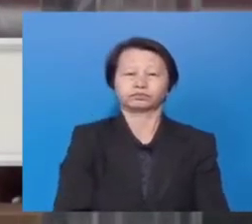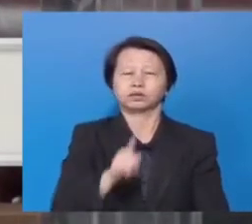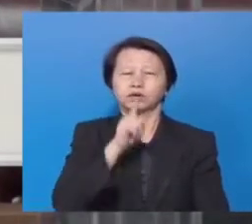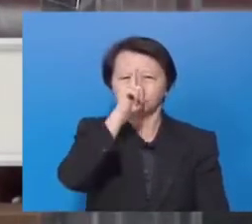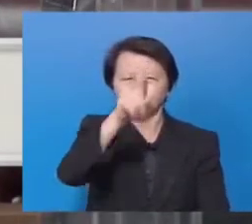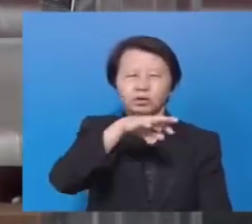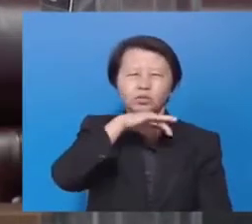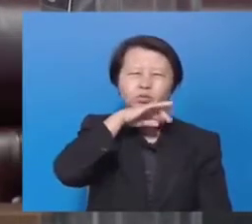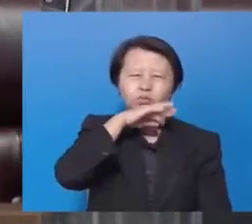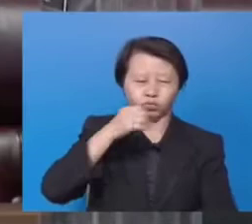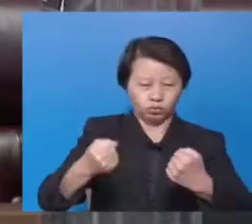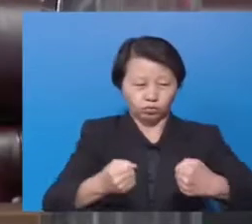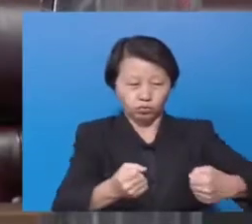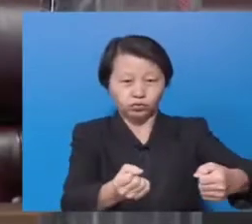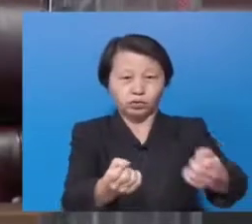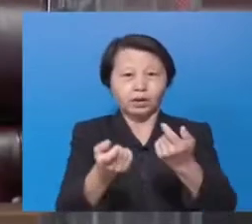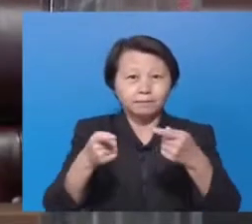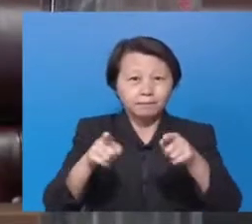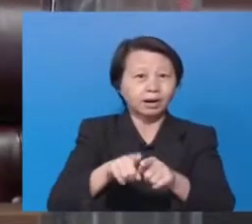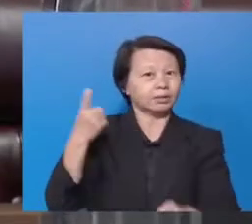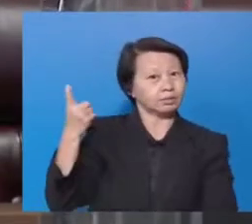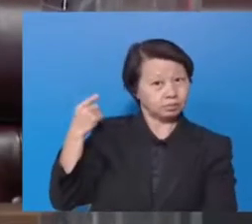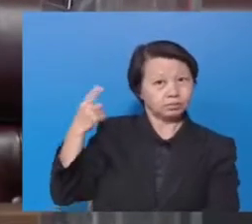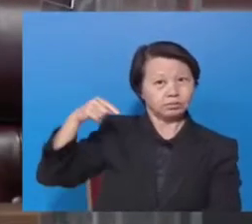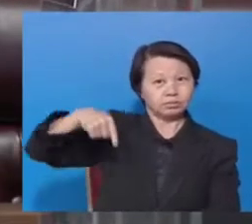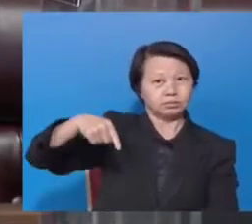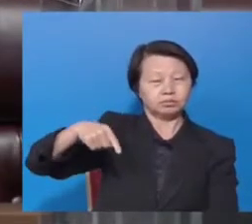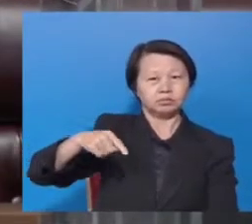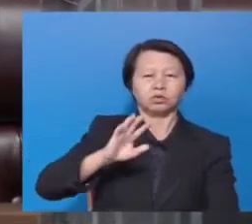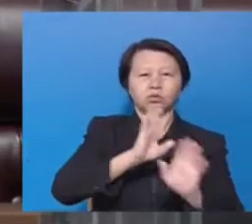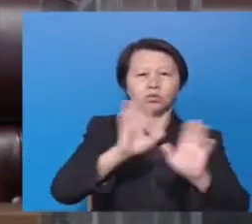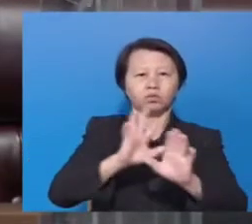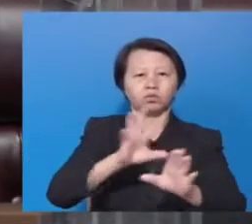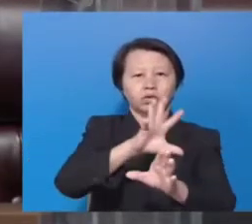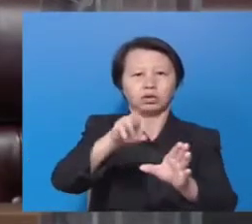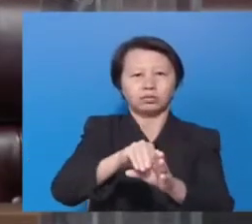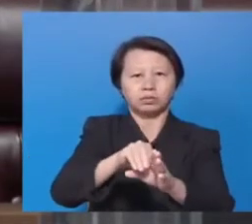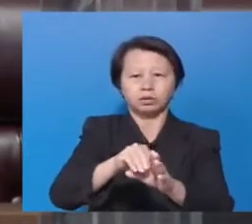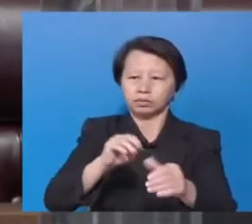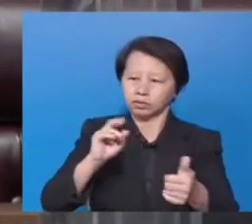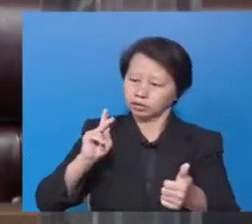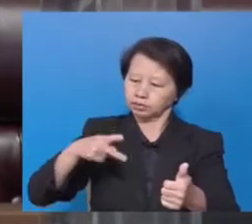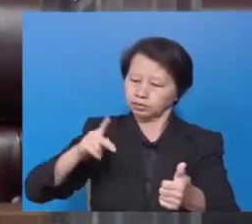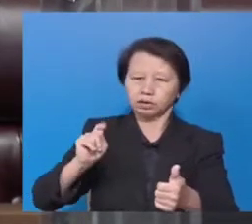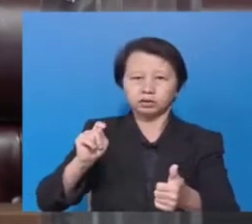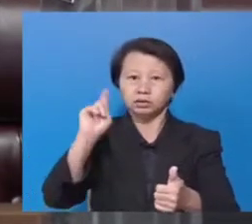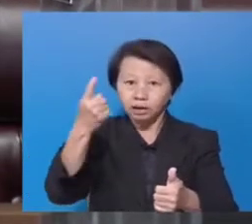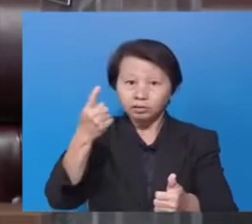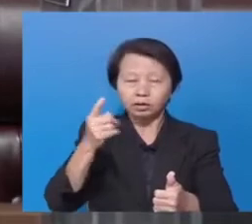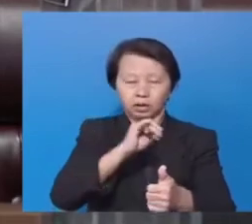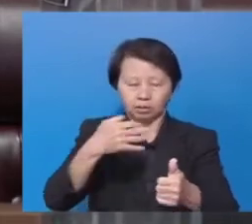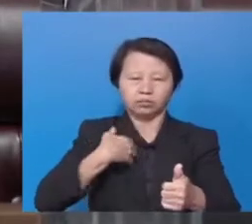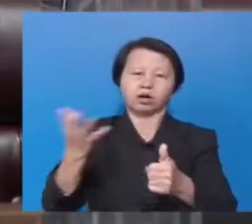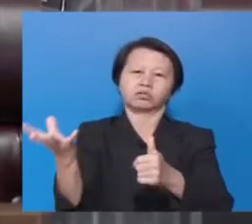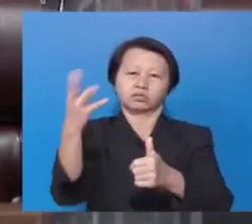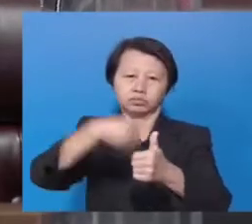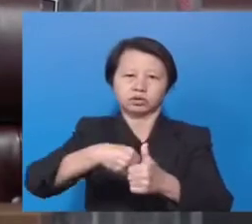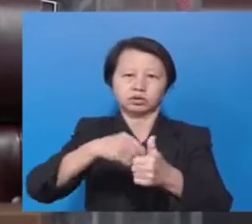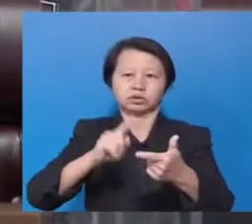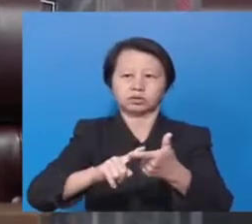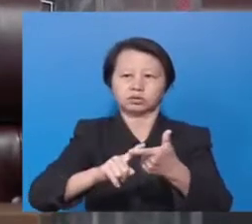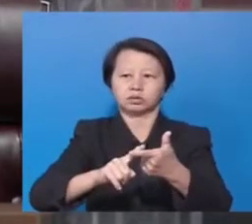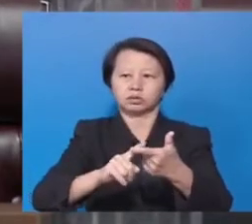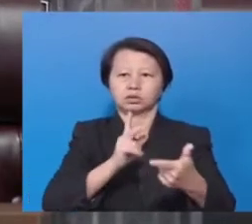berlaku baru Polri bukan saja melibatkan dah kementriannya Katy tetapi sebenarnya juga melibatkan